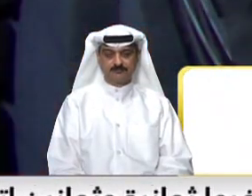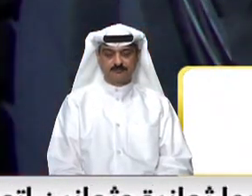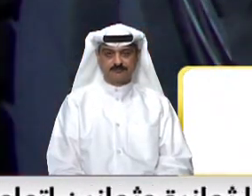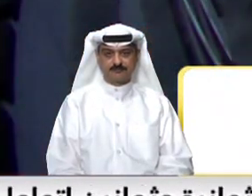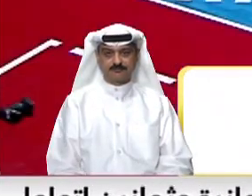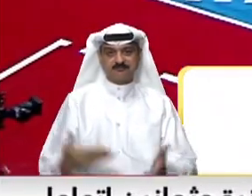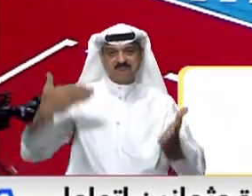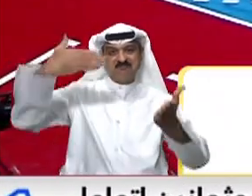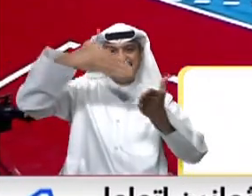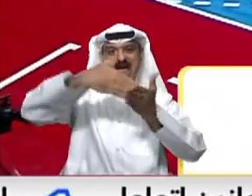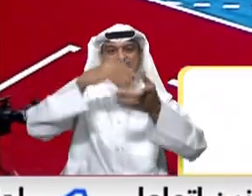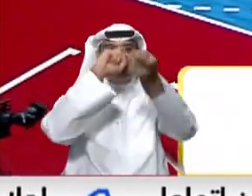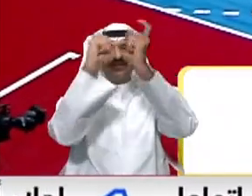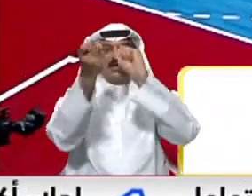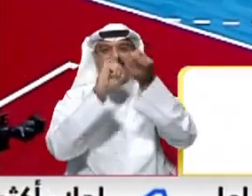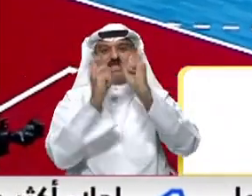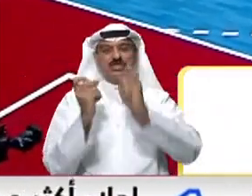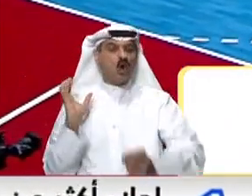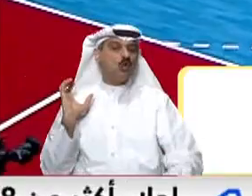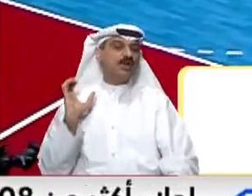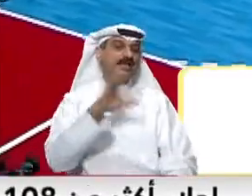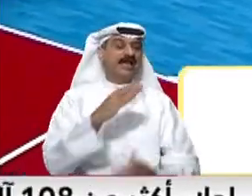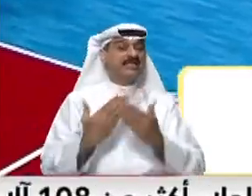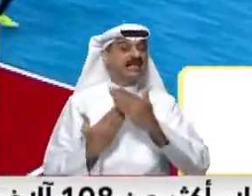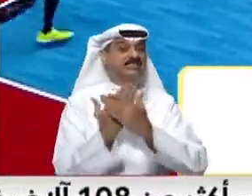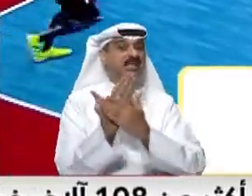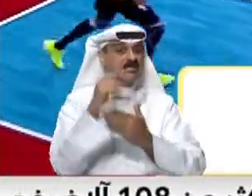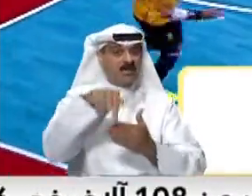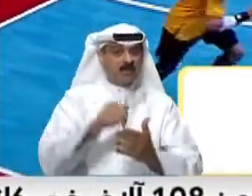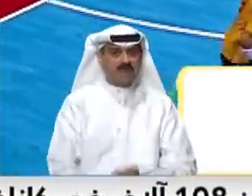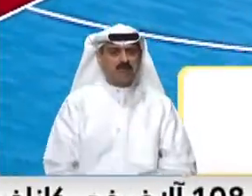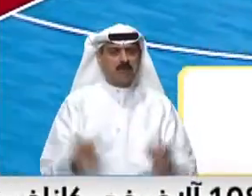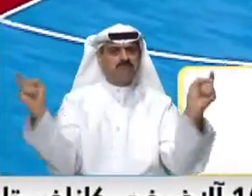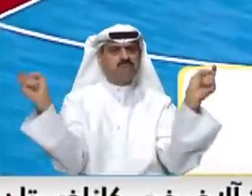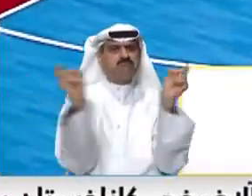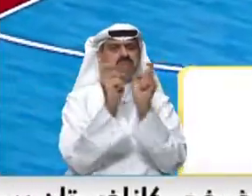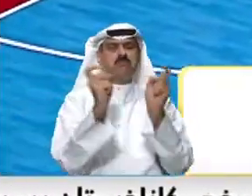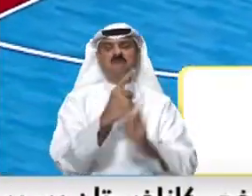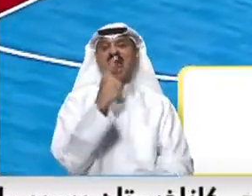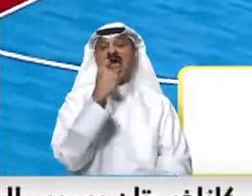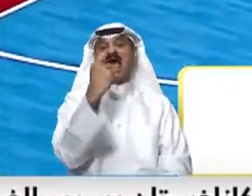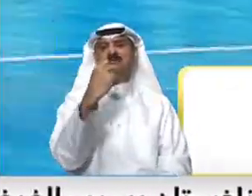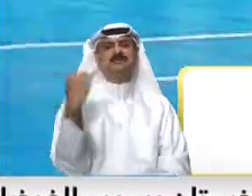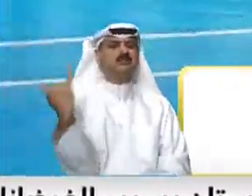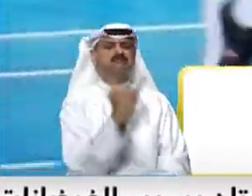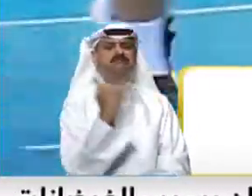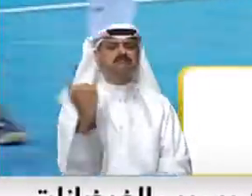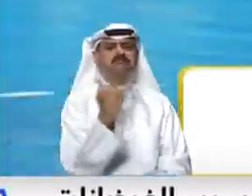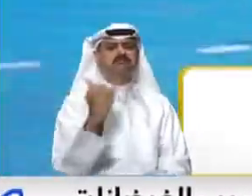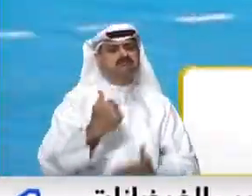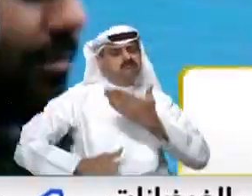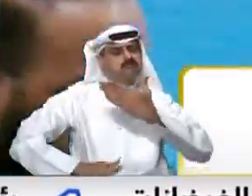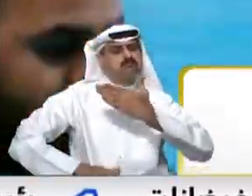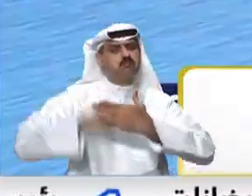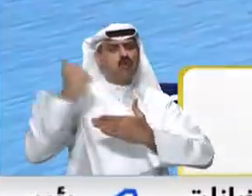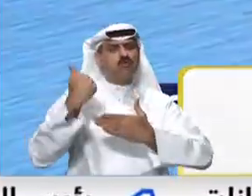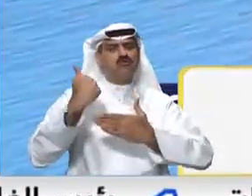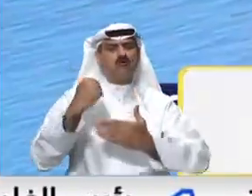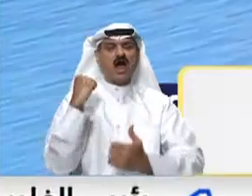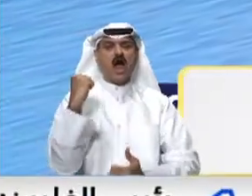ختام الجولة العاشرة لدوري كرة اليد، شهدت حضورا قدساويا جيدا بمواصلة تحقيق